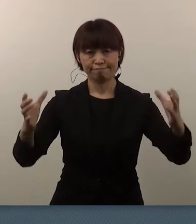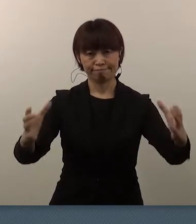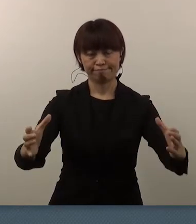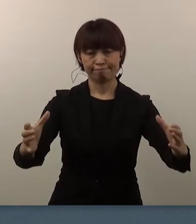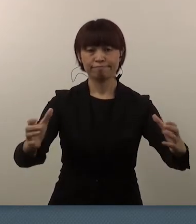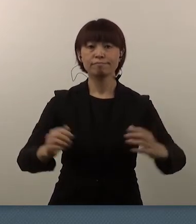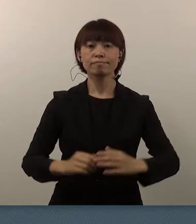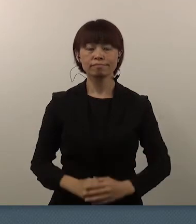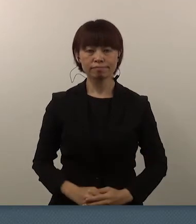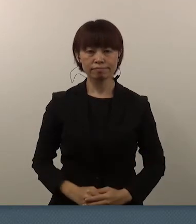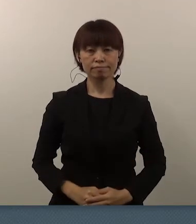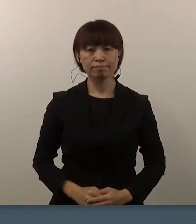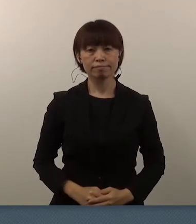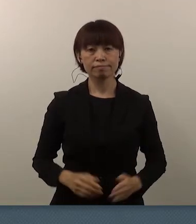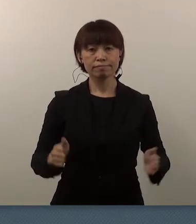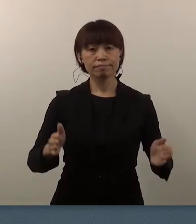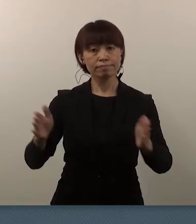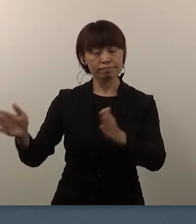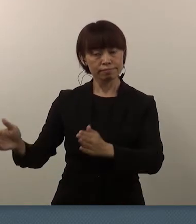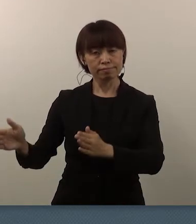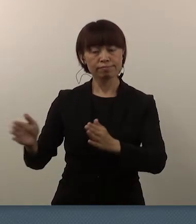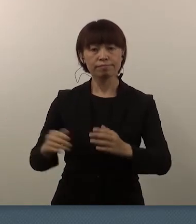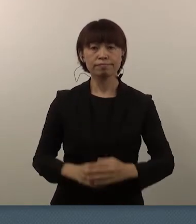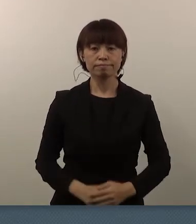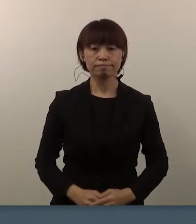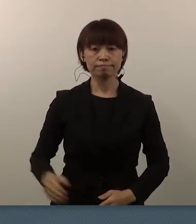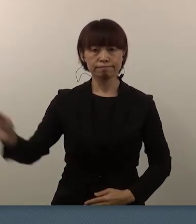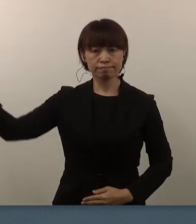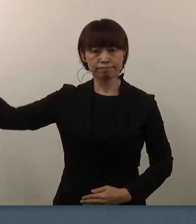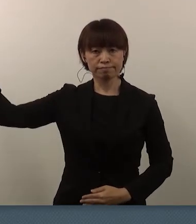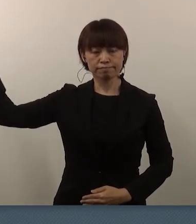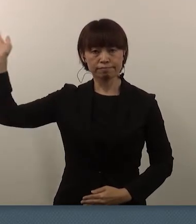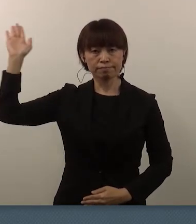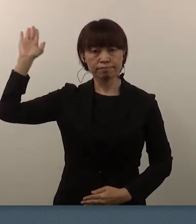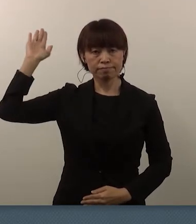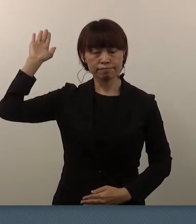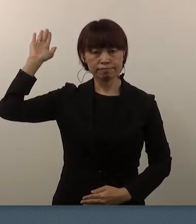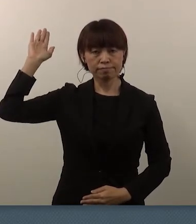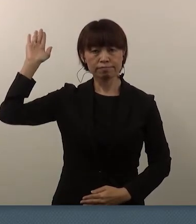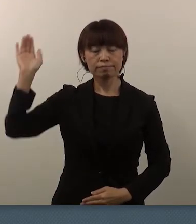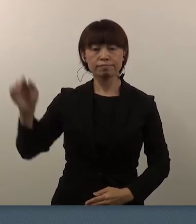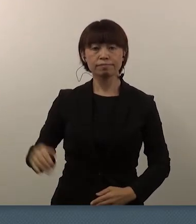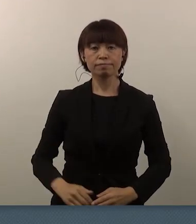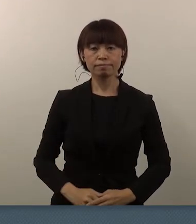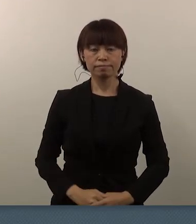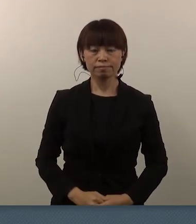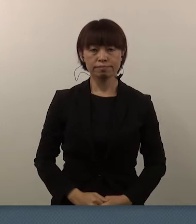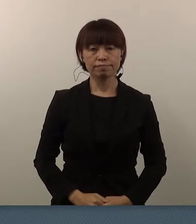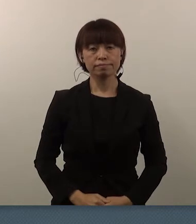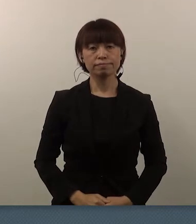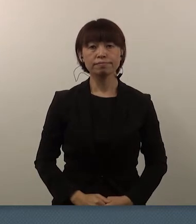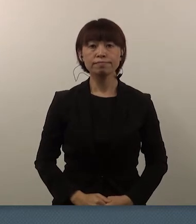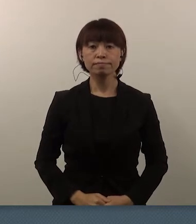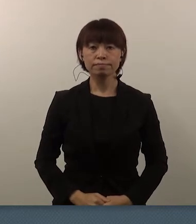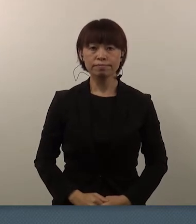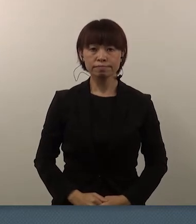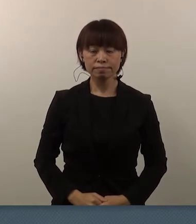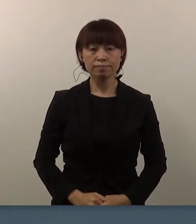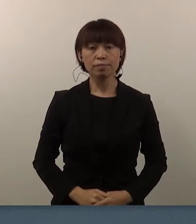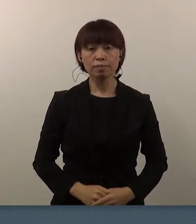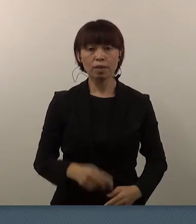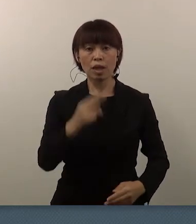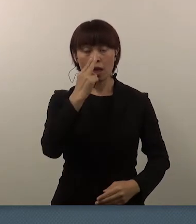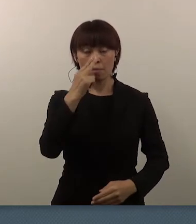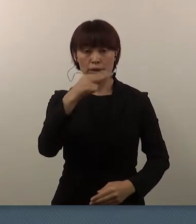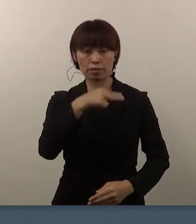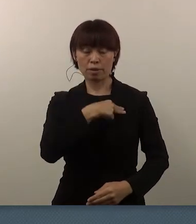次にベトナムの ICT 企業が続々と県内に進出についてです。この度ベトナムナン